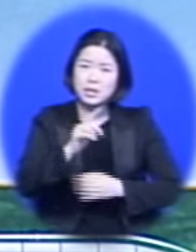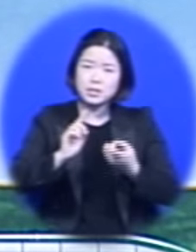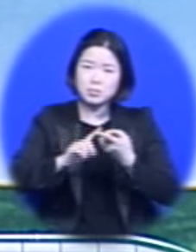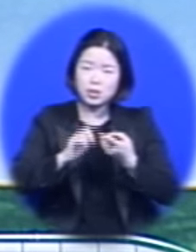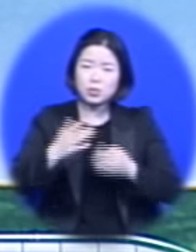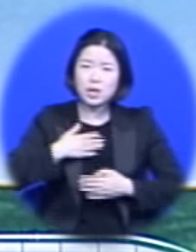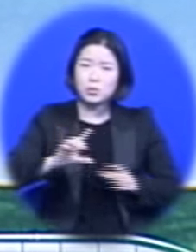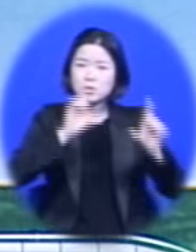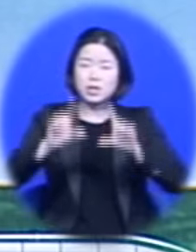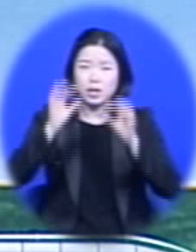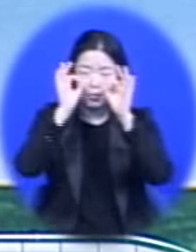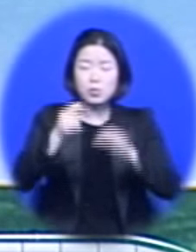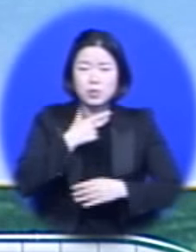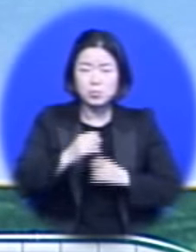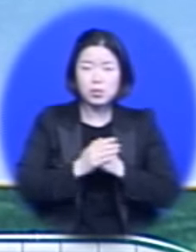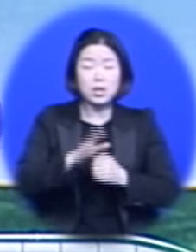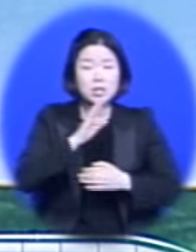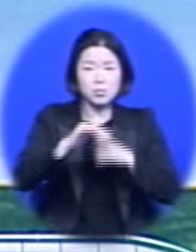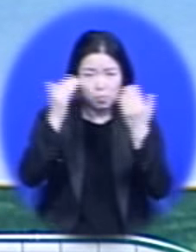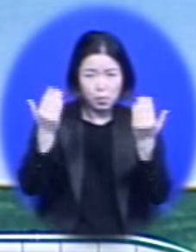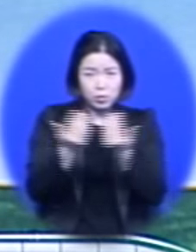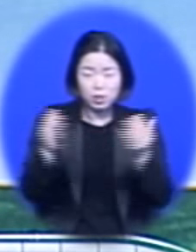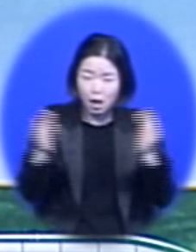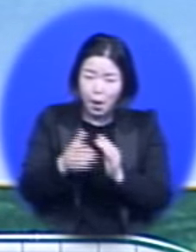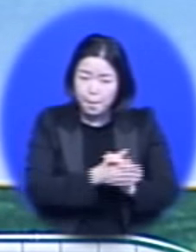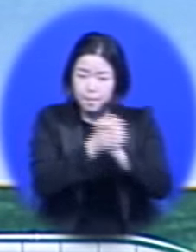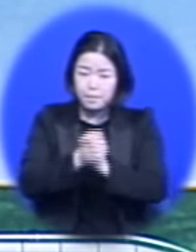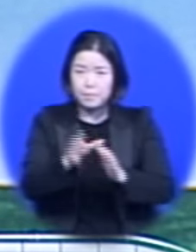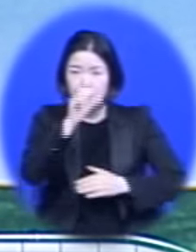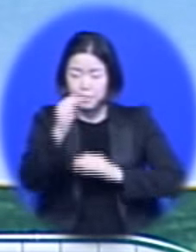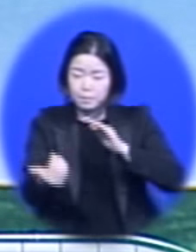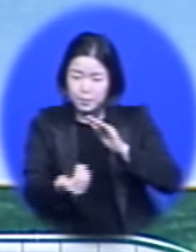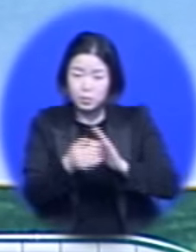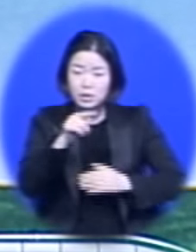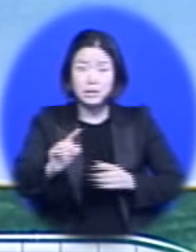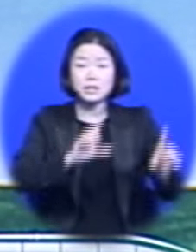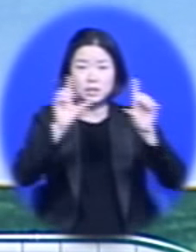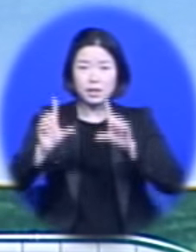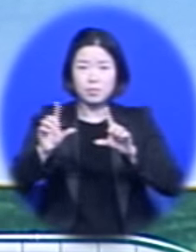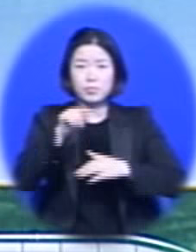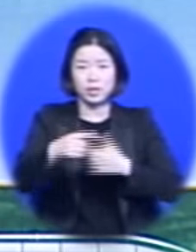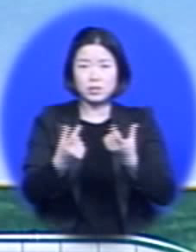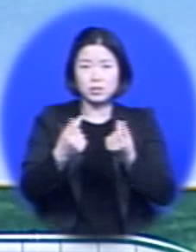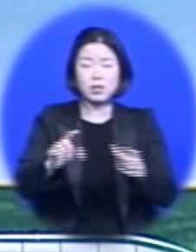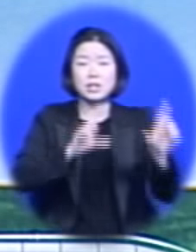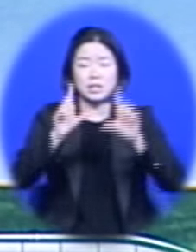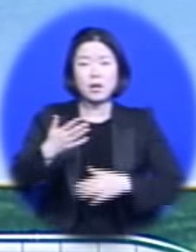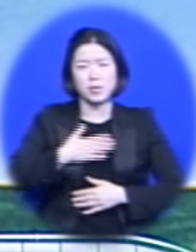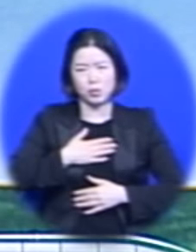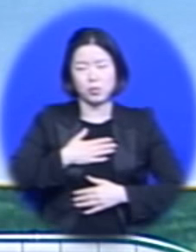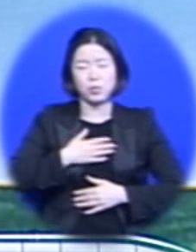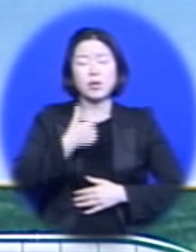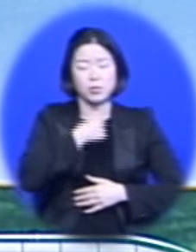살아보고 싶습니다. 정말 모든 게 협력하여 선을 이루는 그 삶, 그런 삶을 나도 좀 살고